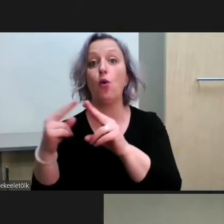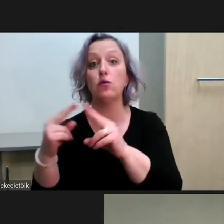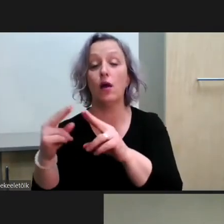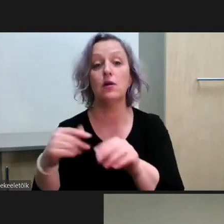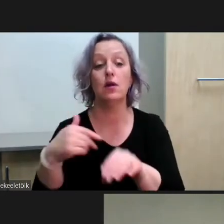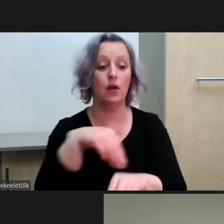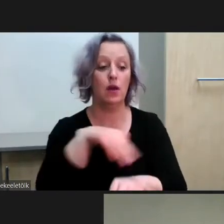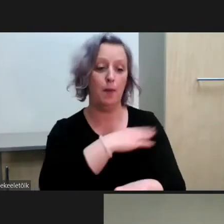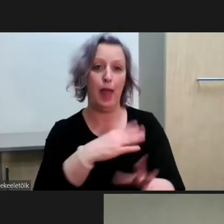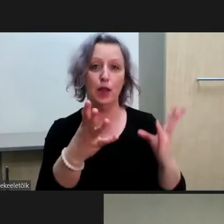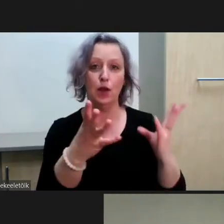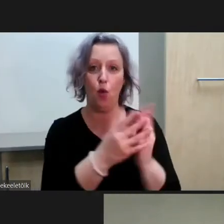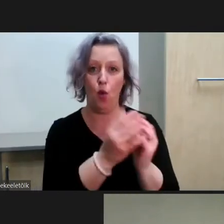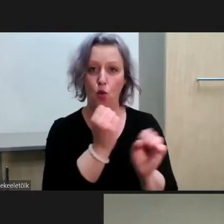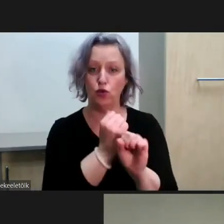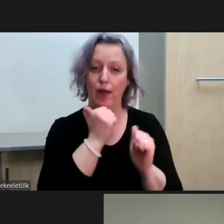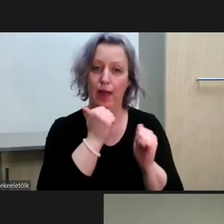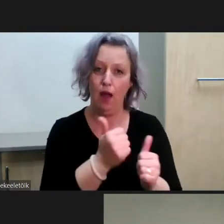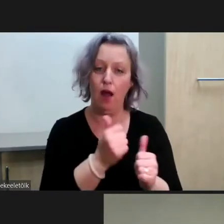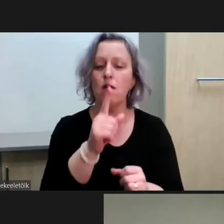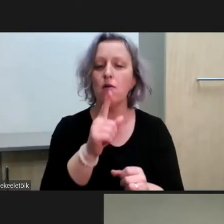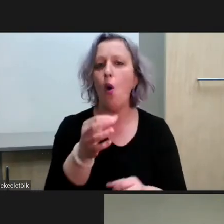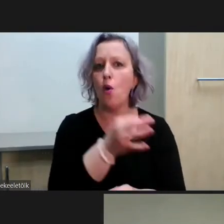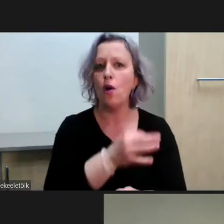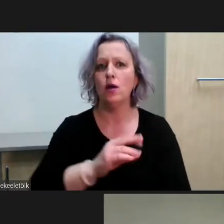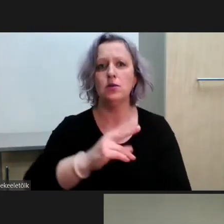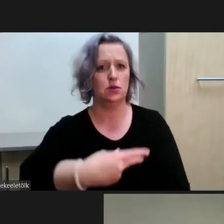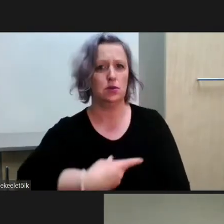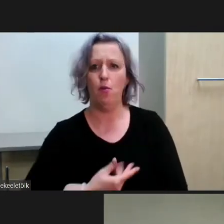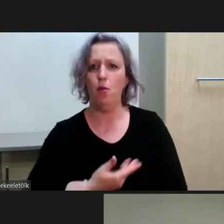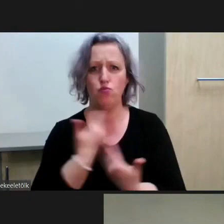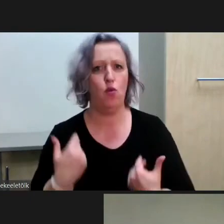koostöö, aga me ei ole nagu üks ja sama organisatsioon.